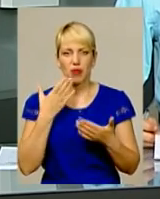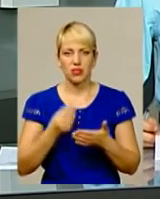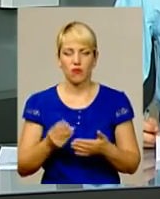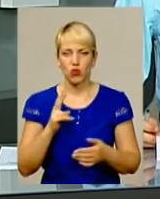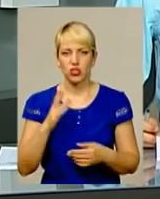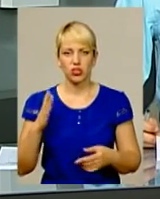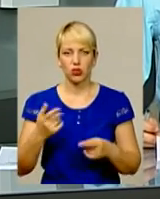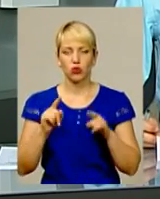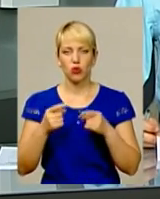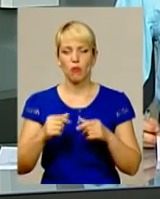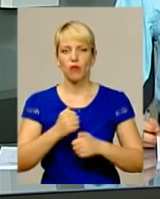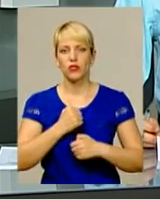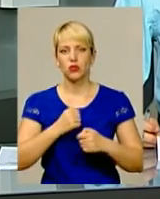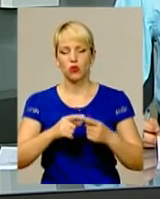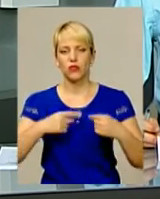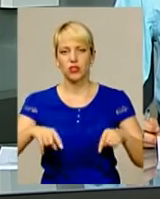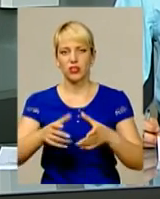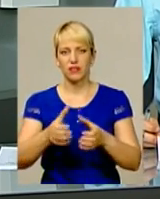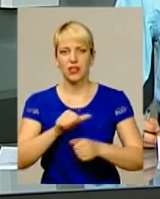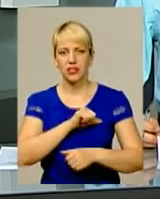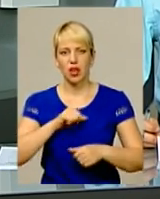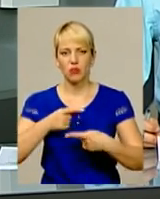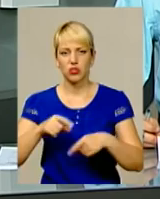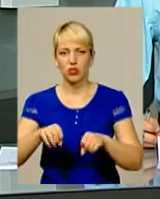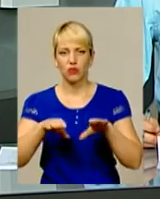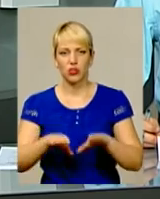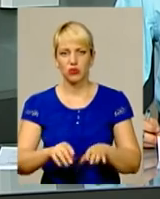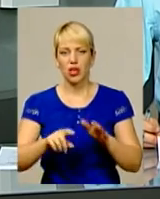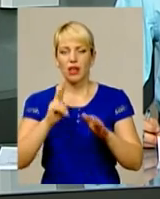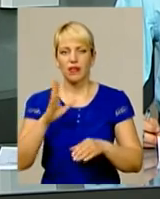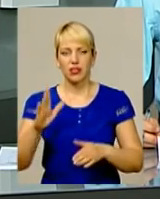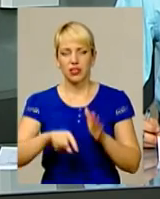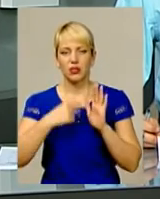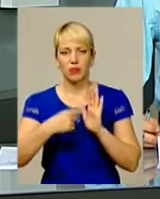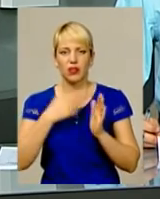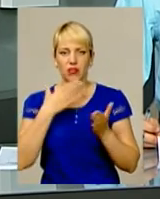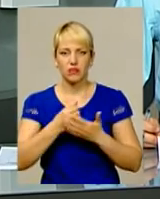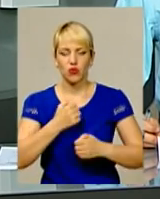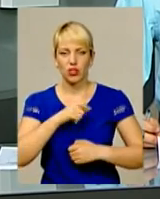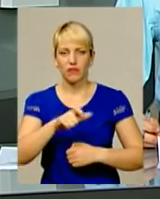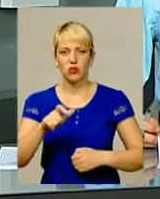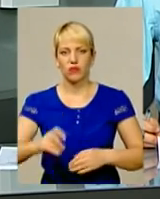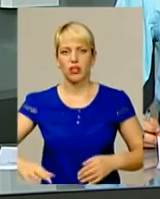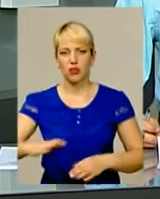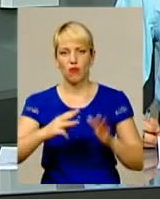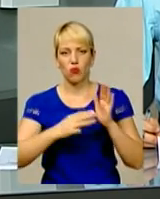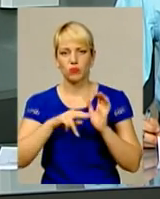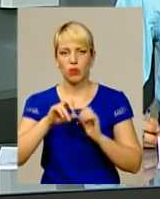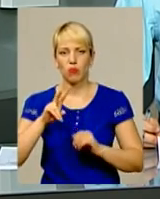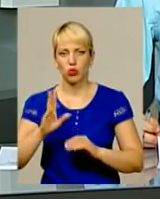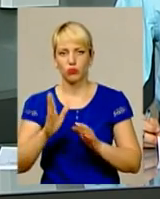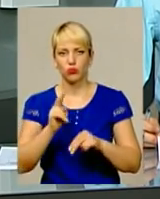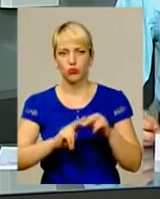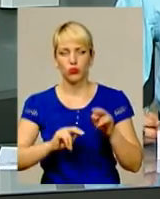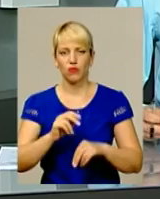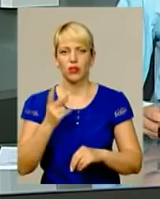житла. Тому у військовій частині взялися самостійно розв'язувати квартирне питання своїх військових. На території 8-го полку будуватимуть